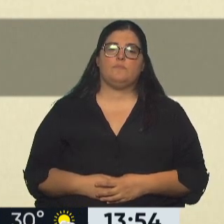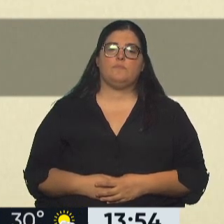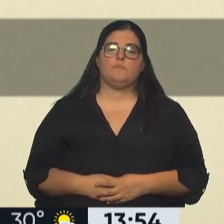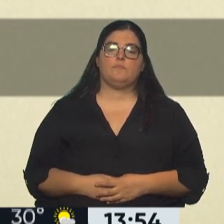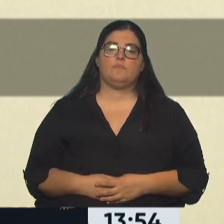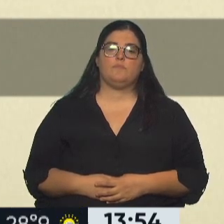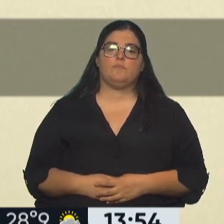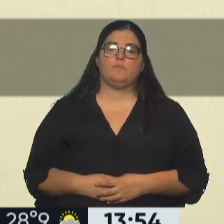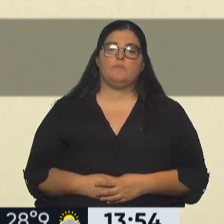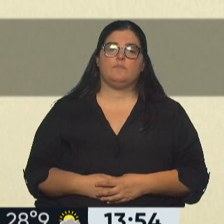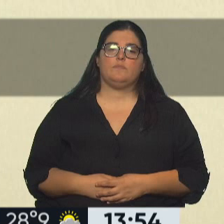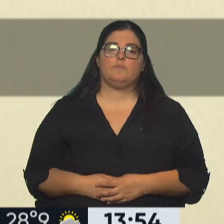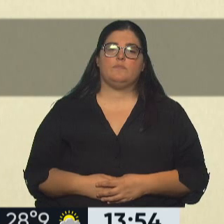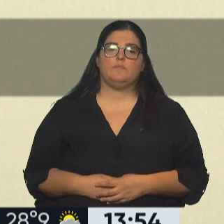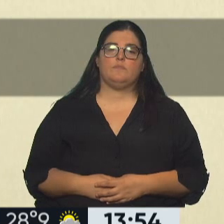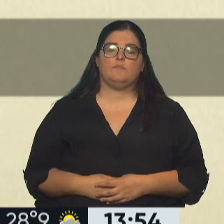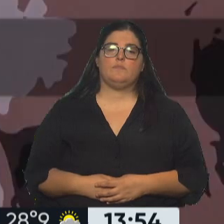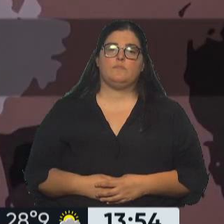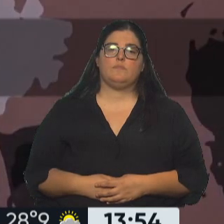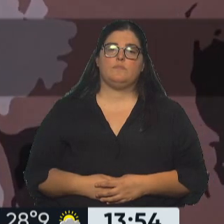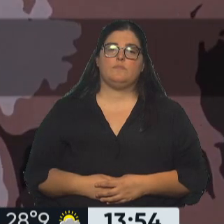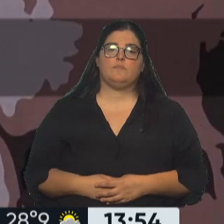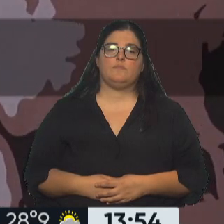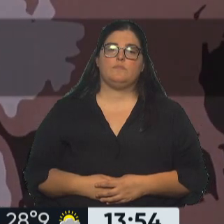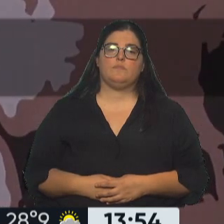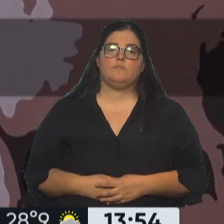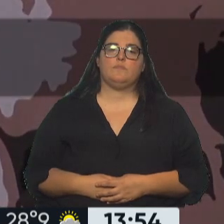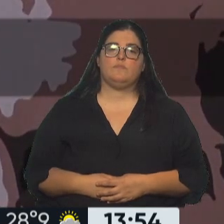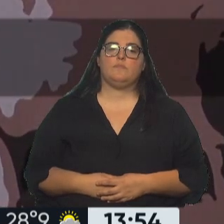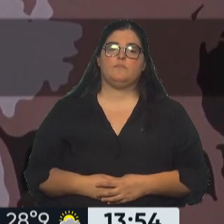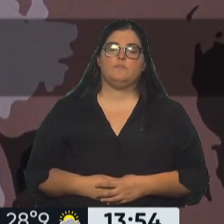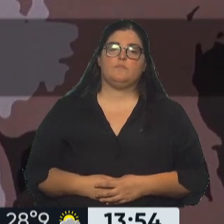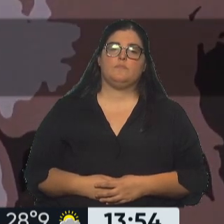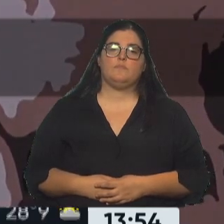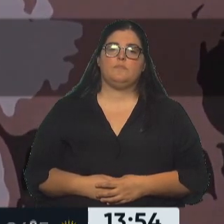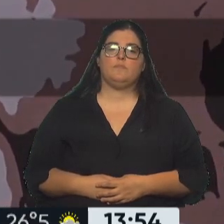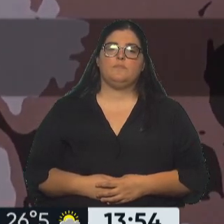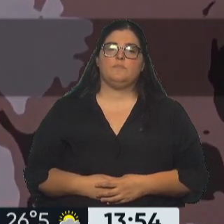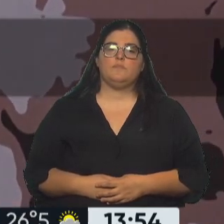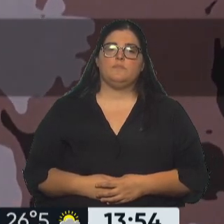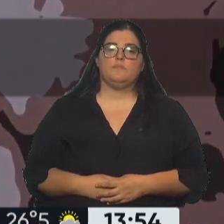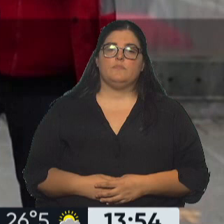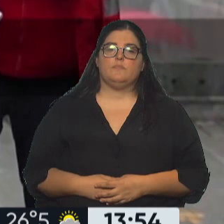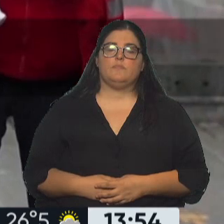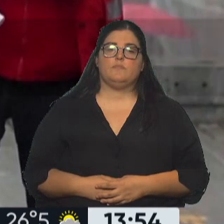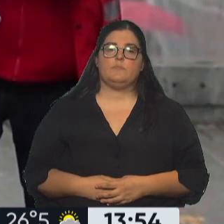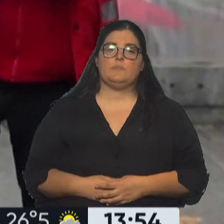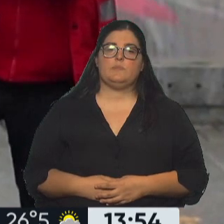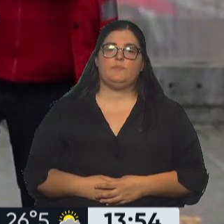pour atteindre 64 ans en 2030. Nous serons donc à 63 ans et 3 mois à la fin du